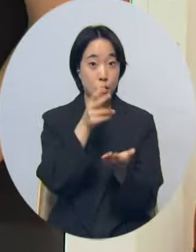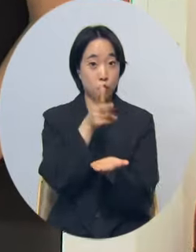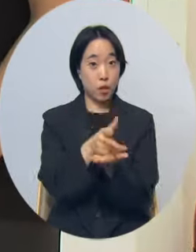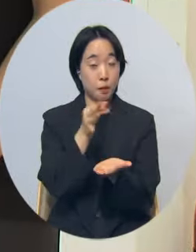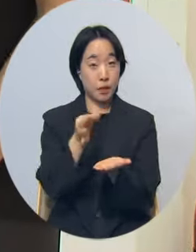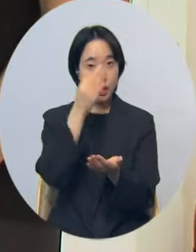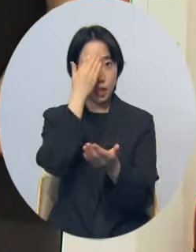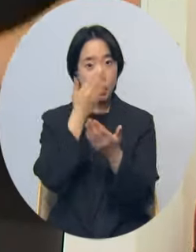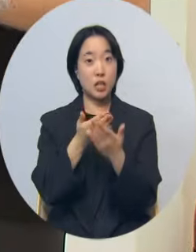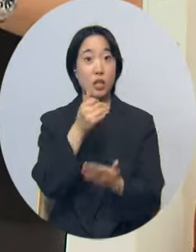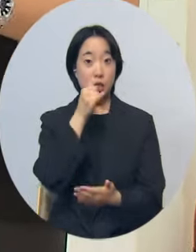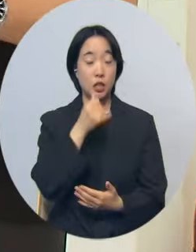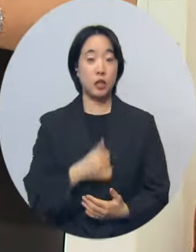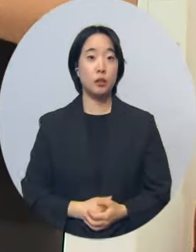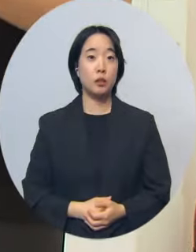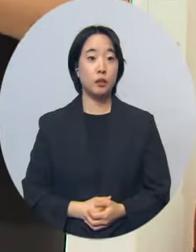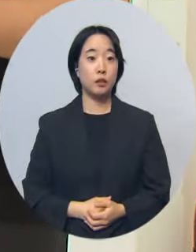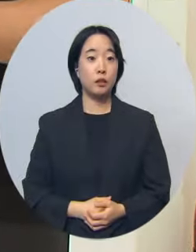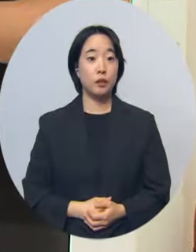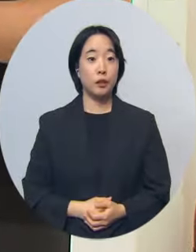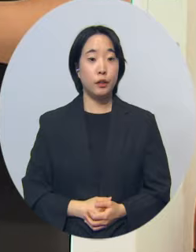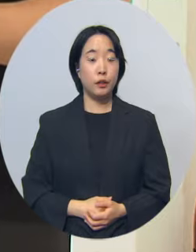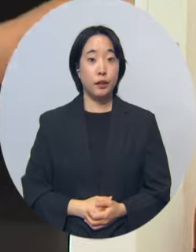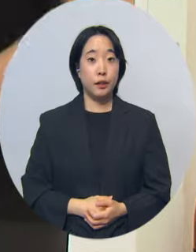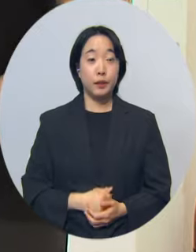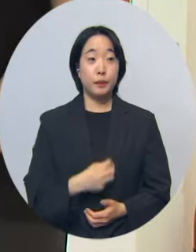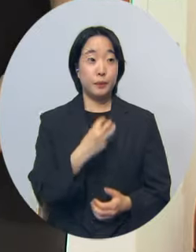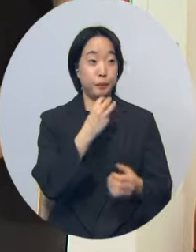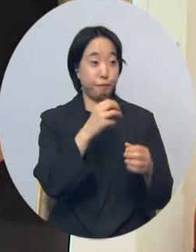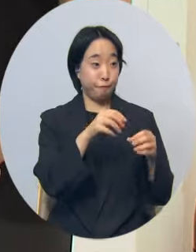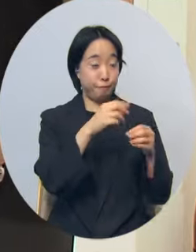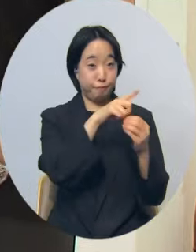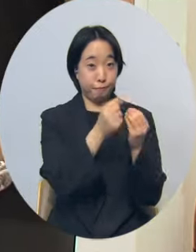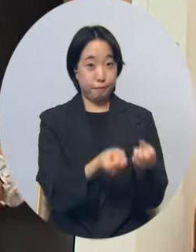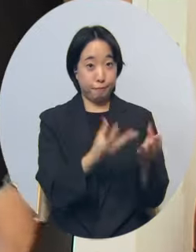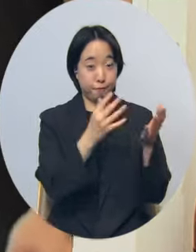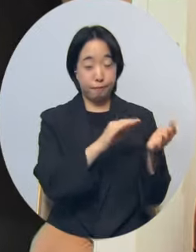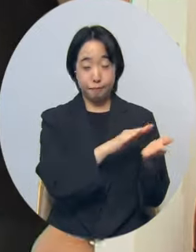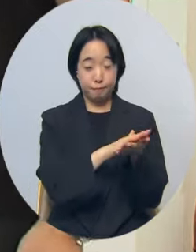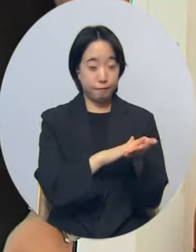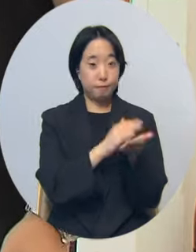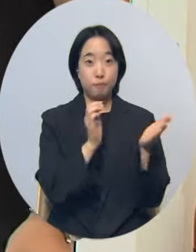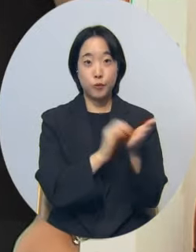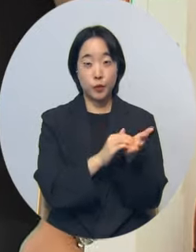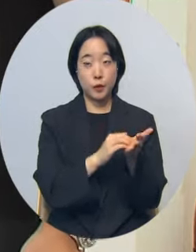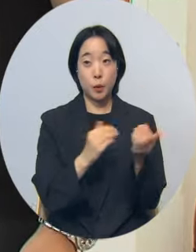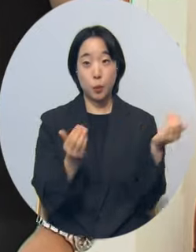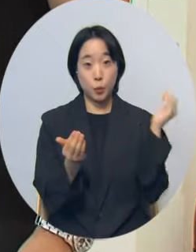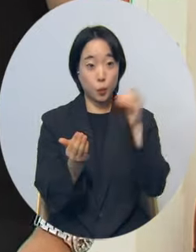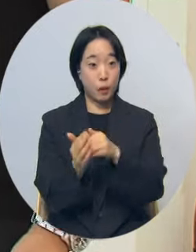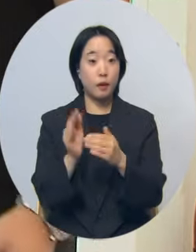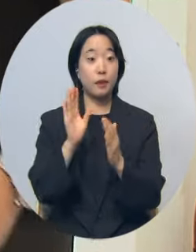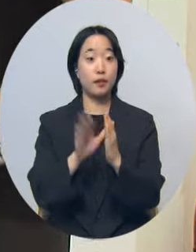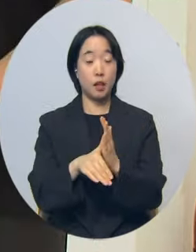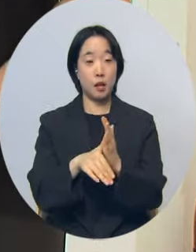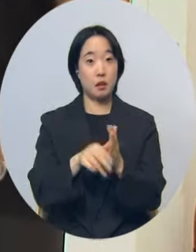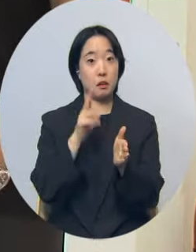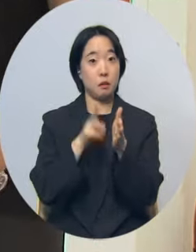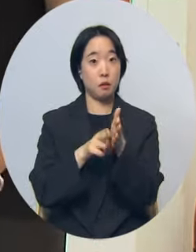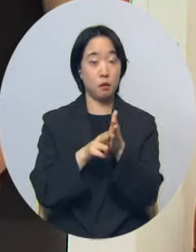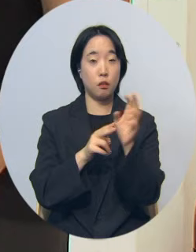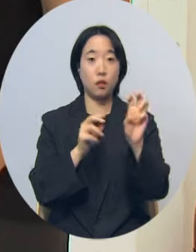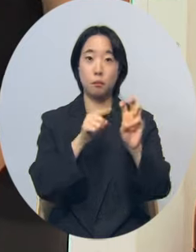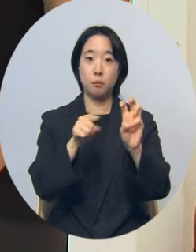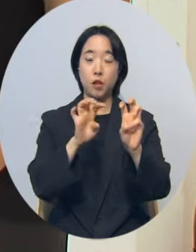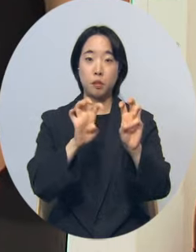달 13일에서 18일 고속철도를 이용해 역기성할 경우에는 요금의 30%에서 40%를 할인받을 수 있습니다. 또